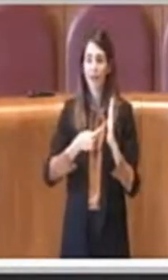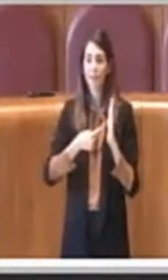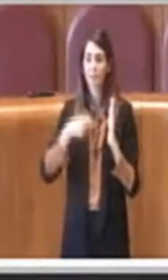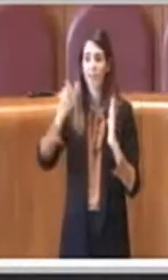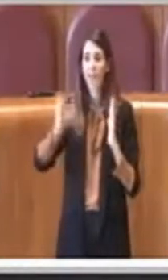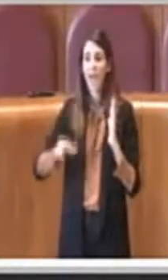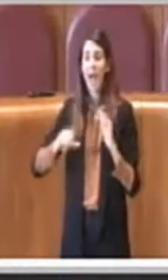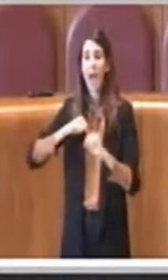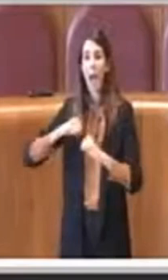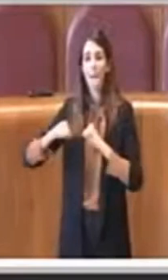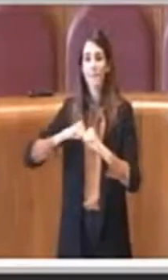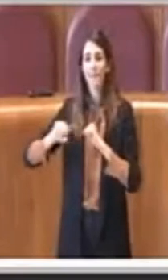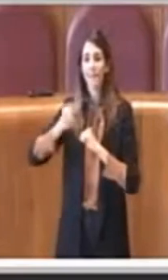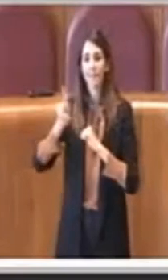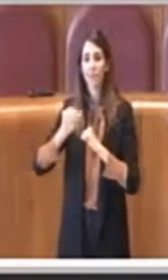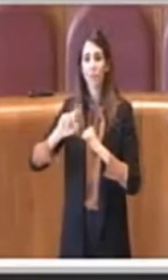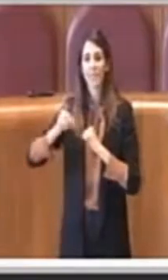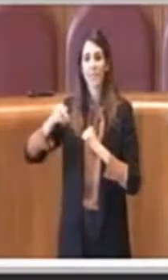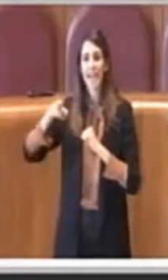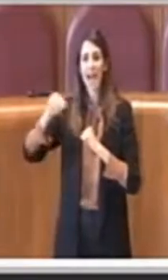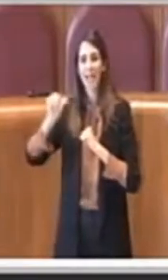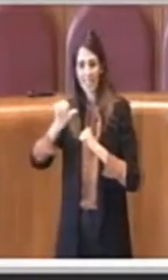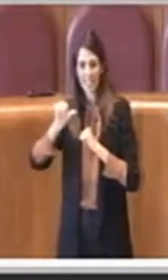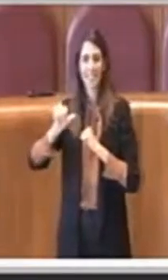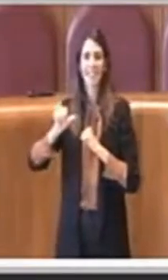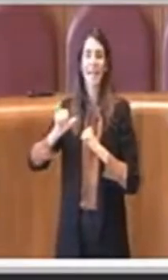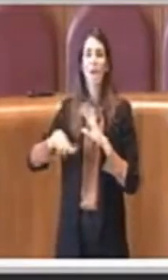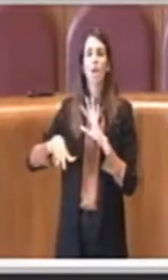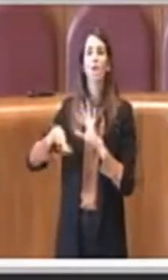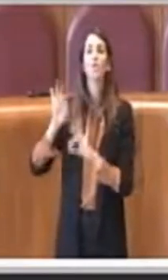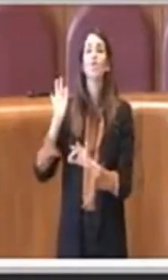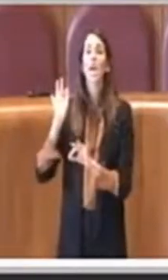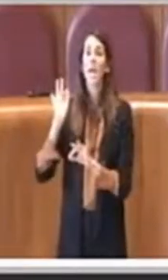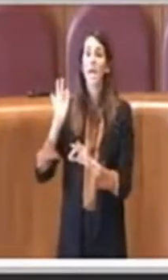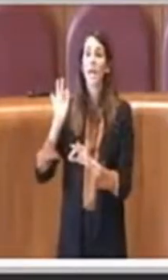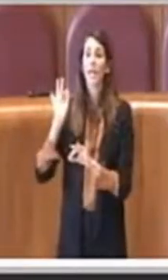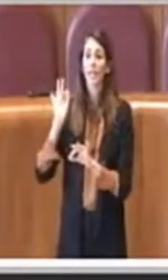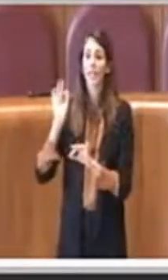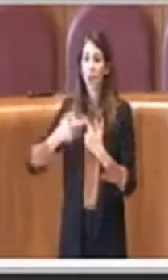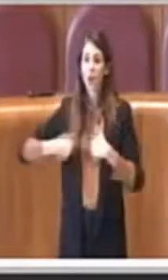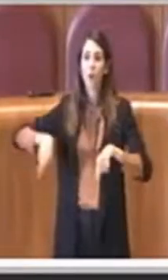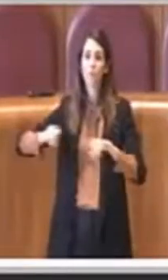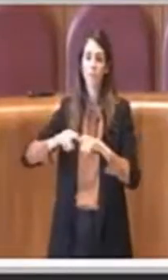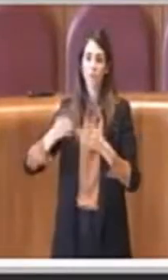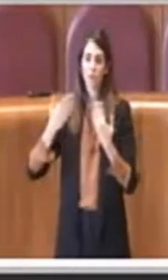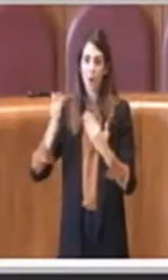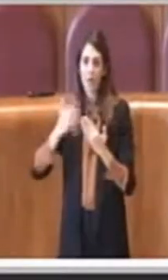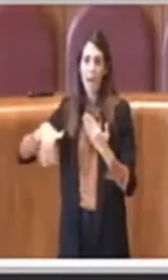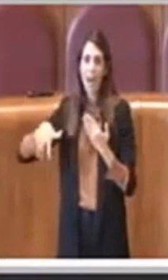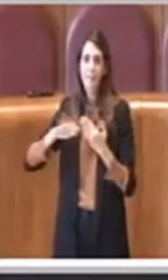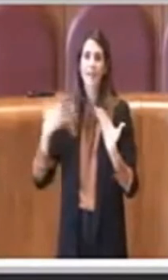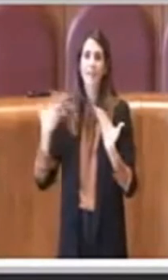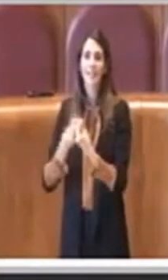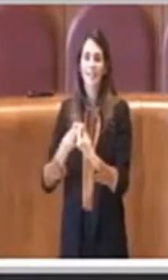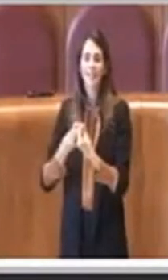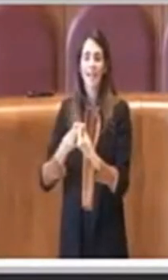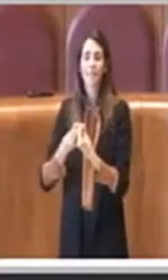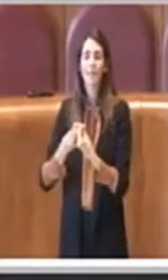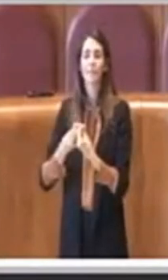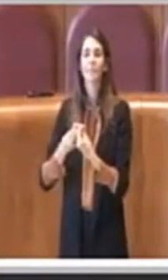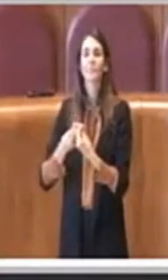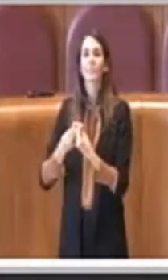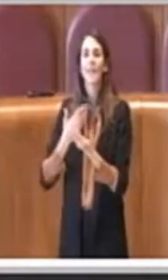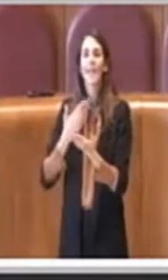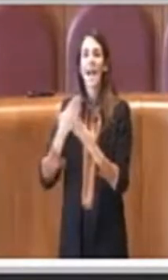dell'amministratore Zaghis, con gli indirizzi chiaramente della Commissione Ambiente, dell'assessore Ziantoni, dell'Assemblea